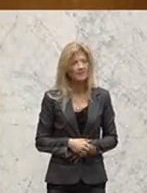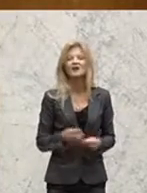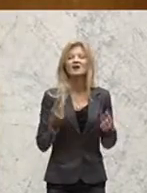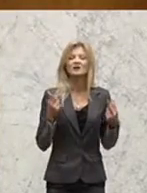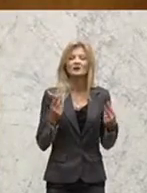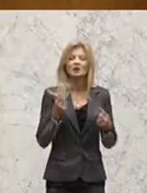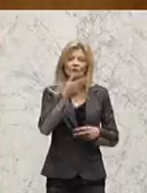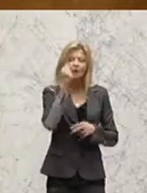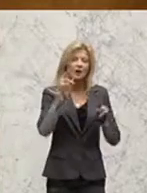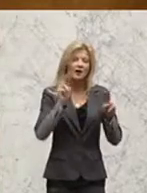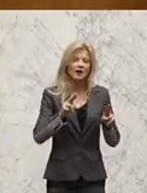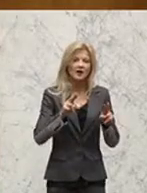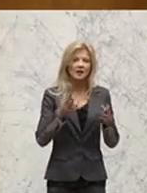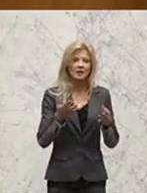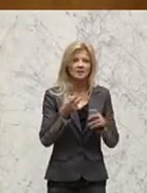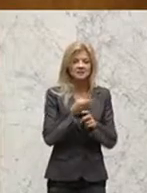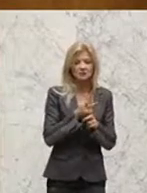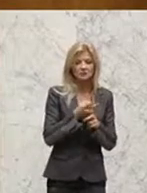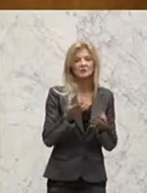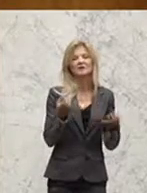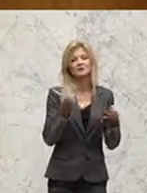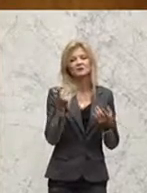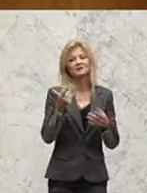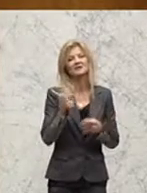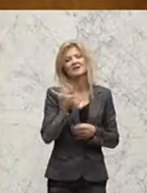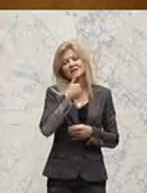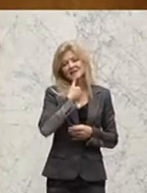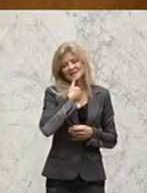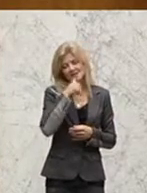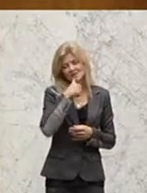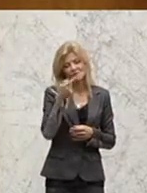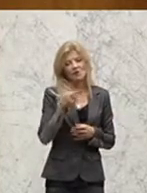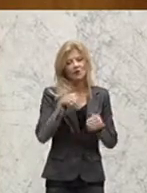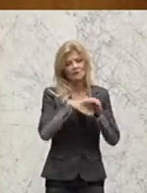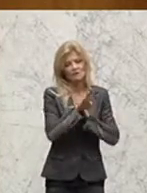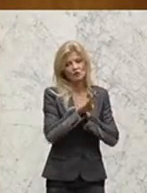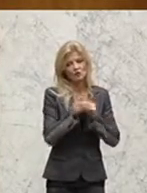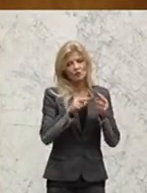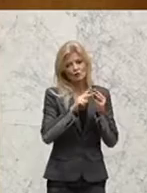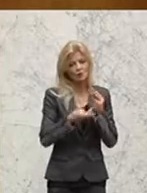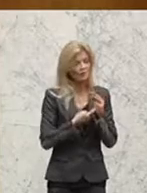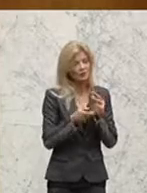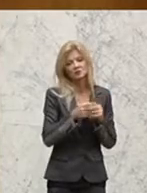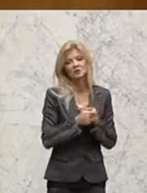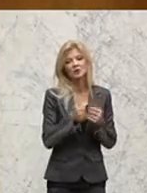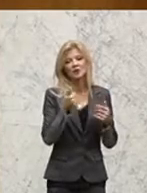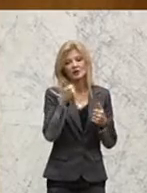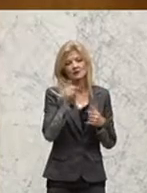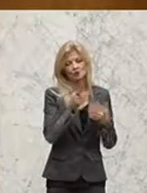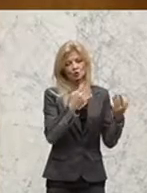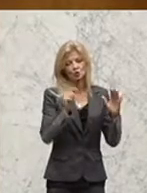völkerrechtlichen Instrumente, die Genfer Flüchtlingskonvention aus dem Jahr 1951 und die Europäische